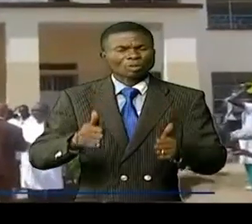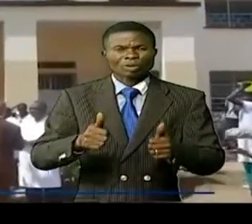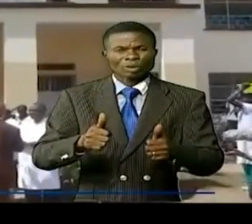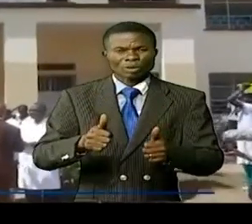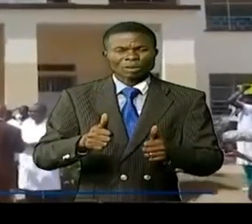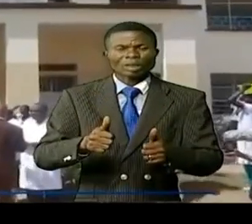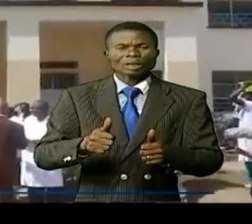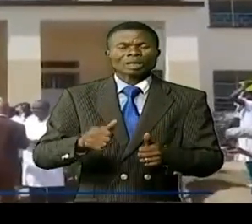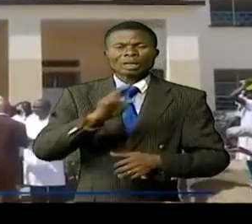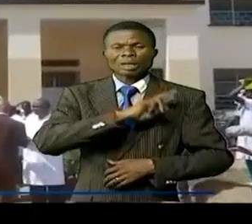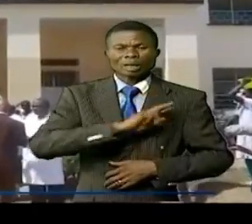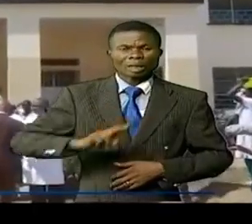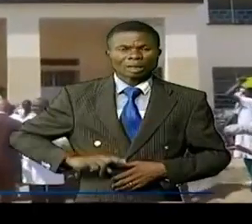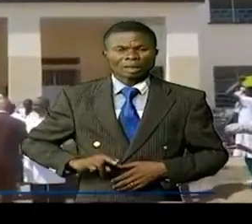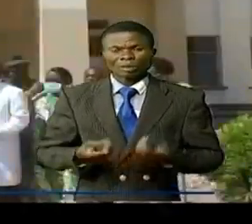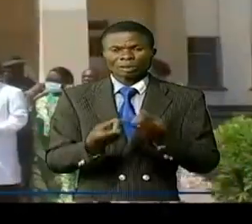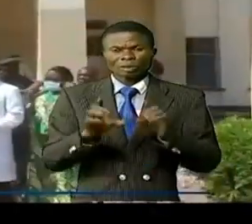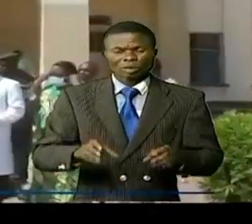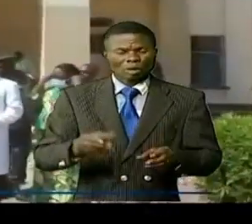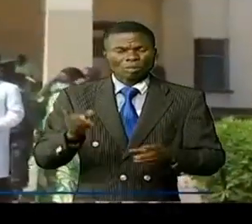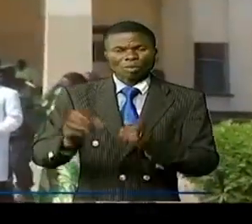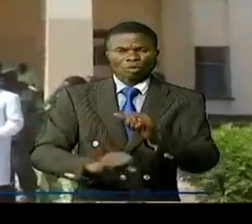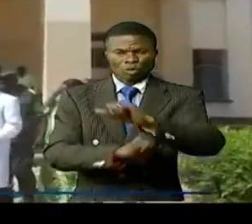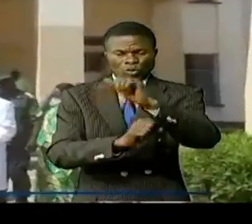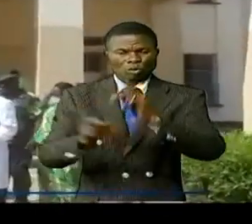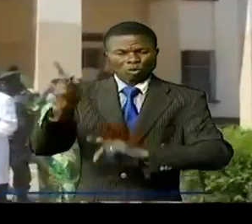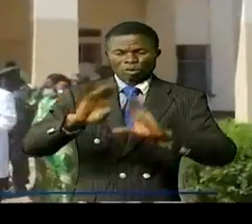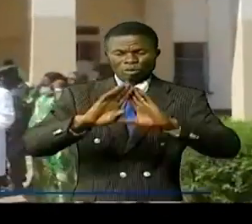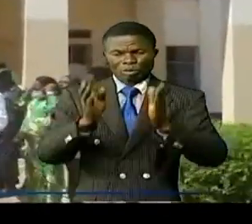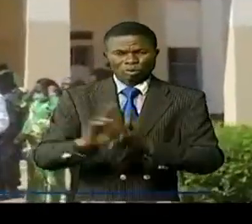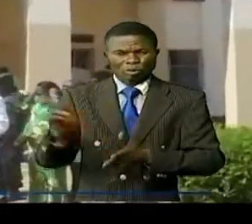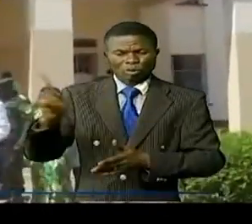par la République en faveur de la population du Kasaï central.